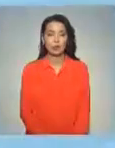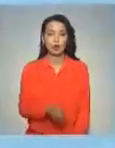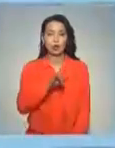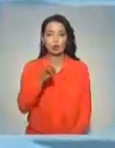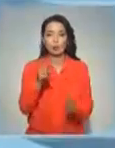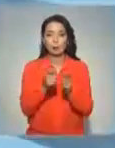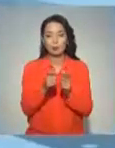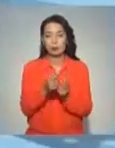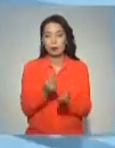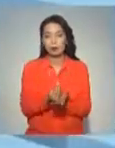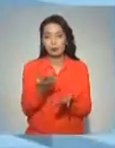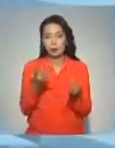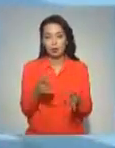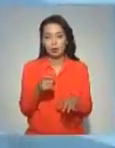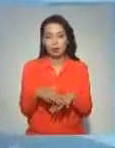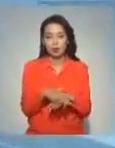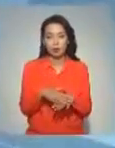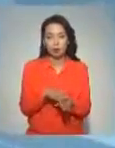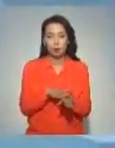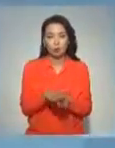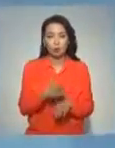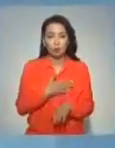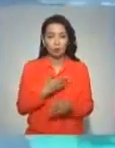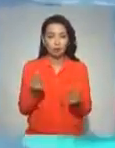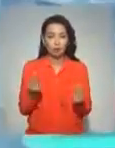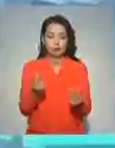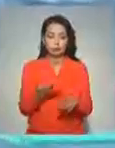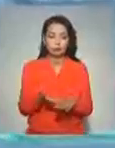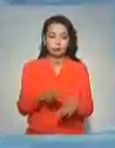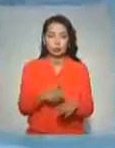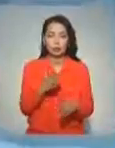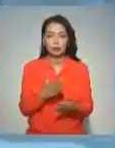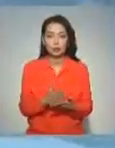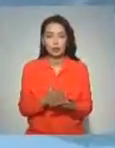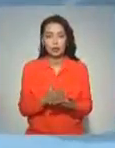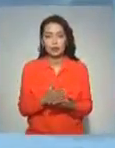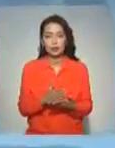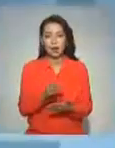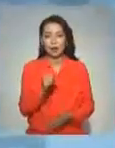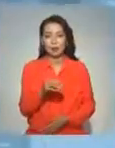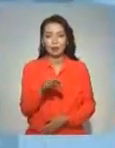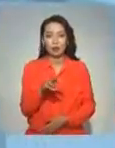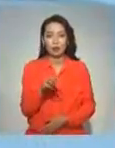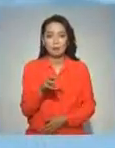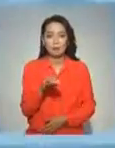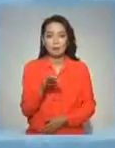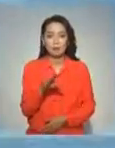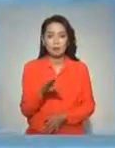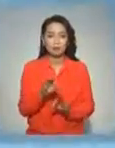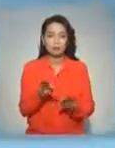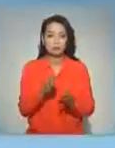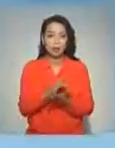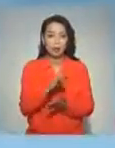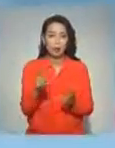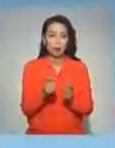Ұшақ билеті де қымбат, қарапайым халық түгілі біздің қалтамызға салмақ салады. Сенатор Амангелді Туламисов осылай деді. Әуе билеттерінің